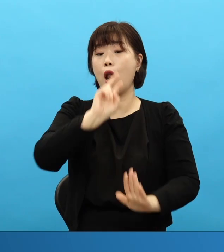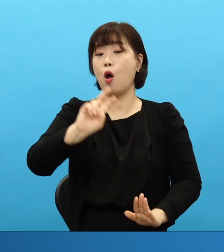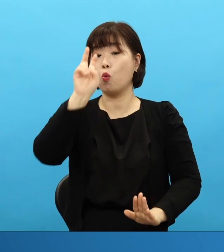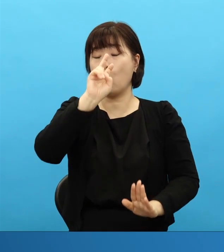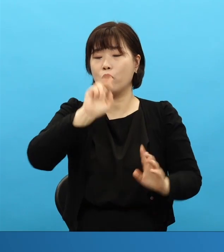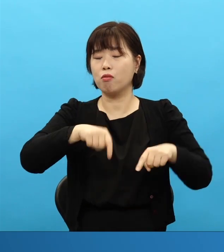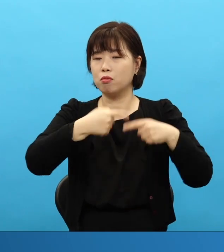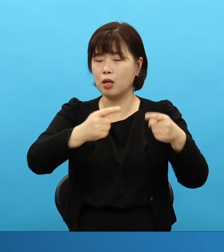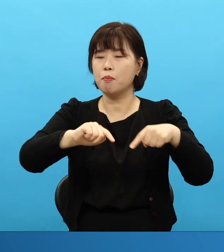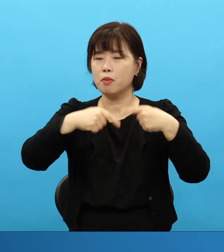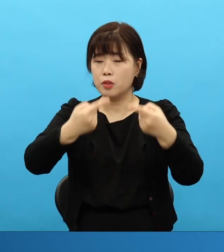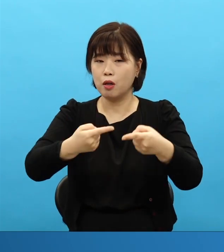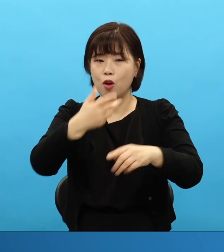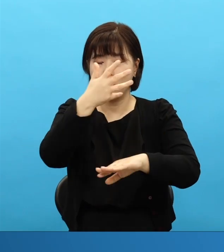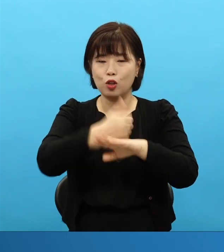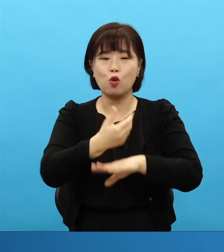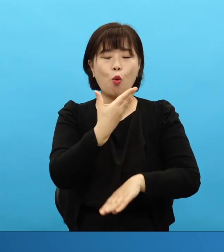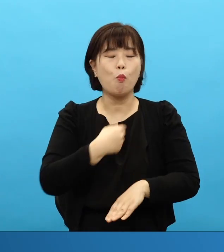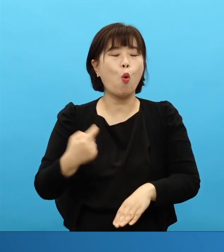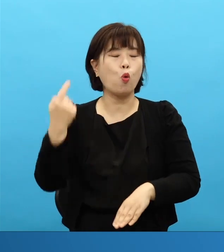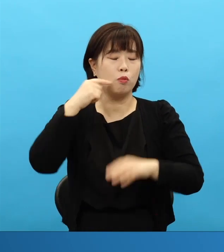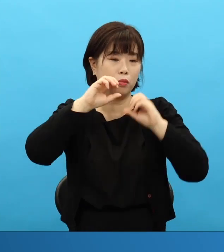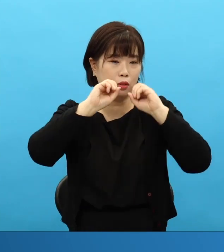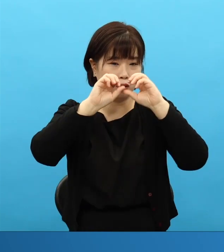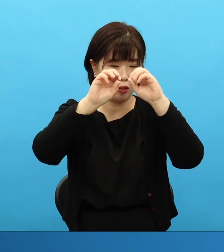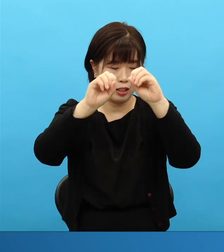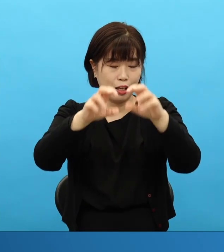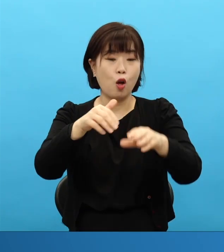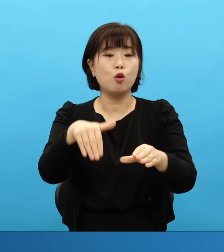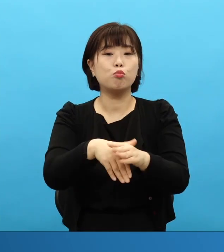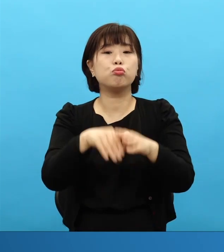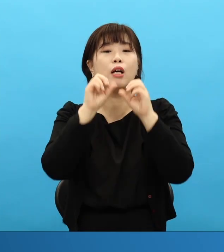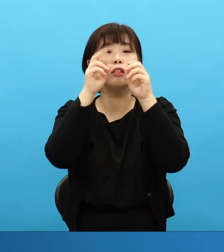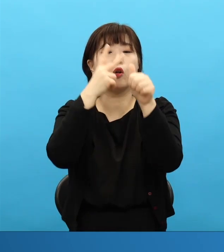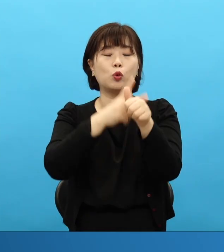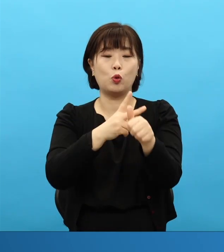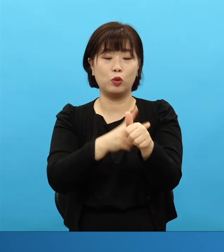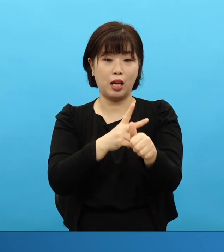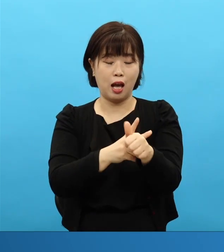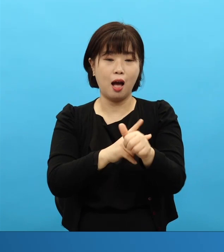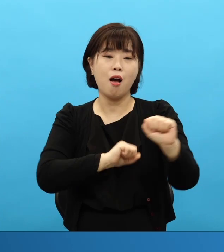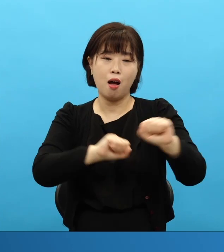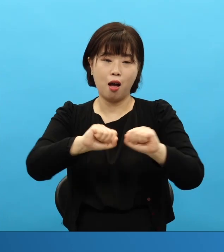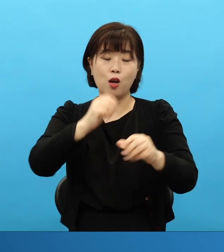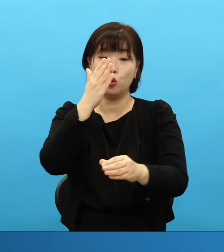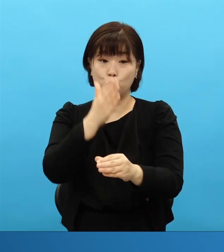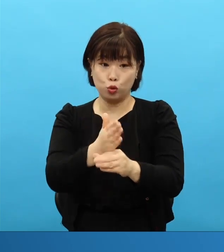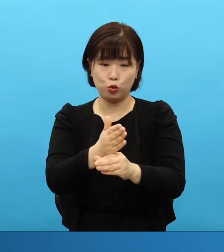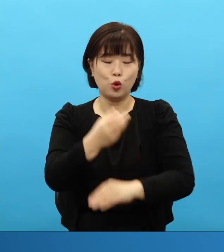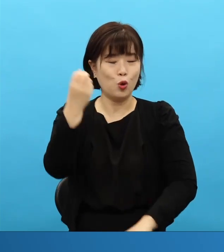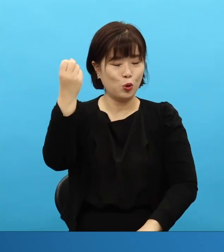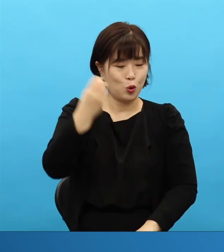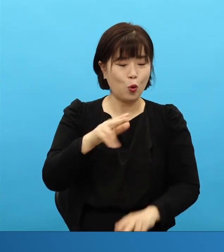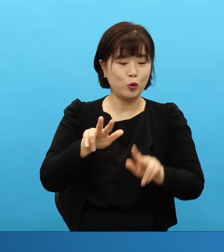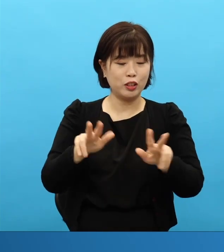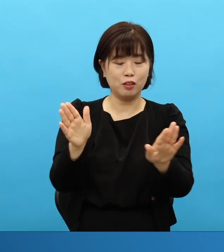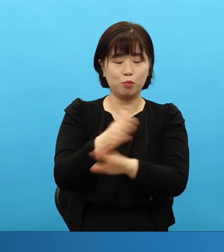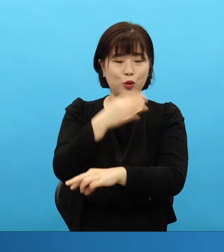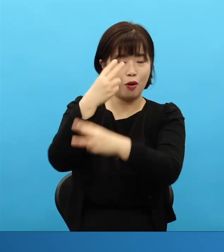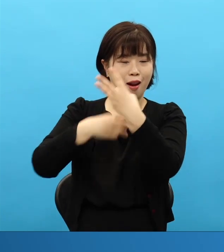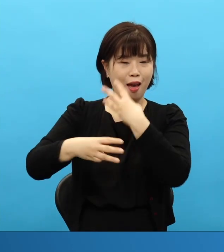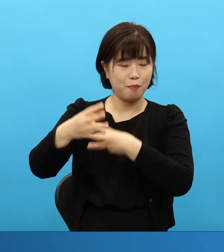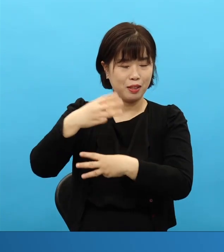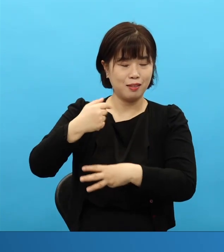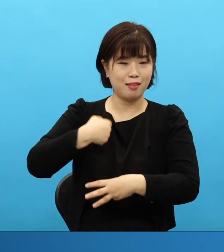진심을 전달하는 문화 선교사로 서 있습니다. 나아가 이제는 렘넌트들을 위해 망대로서 본격적인 문화